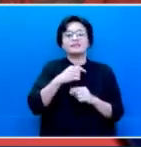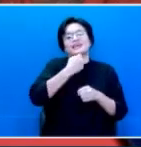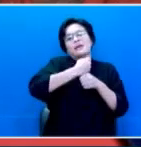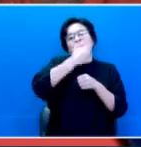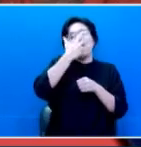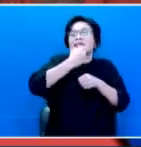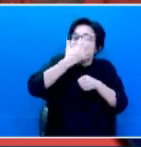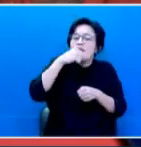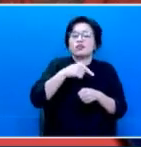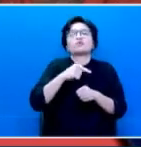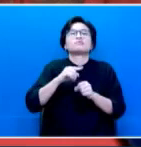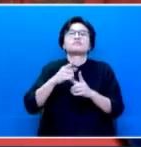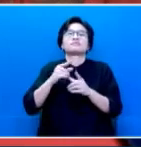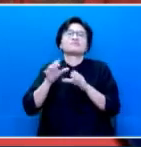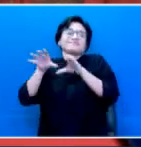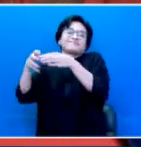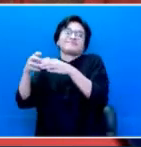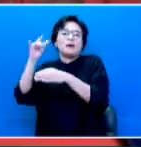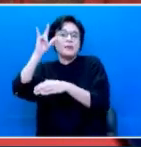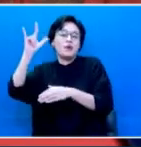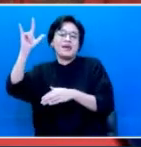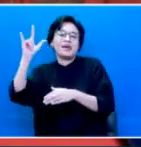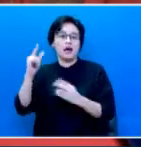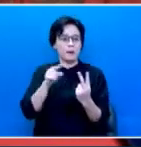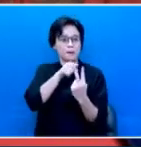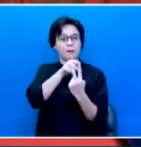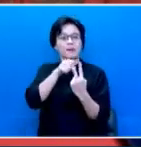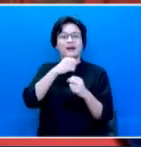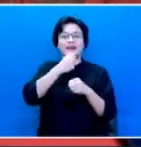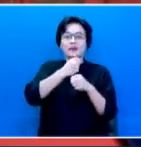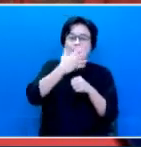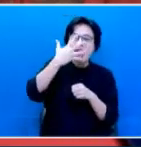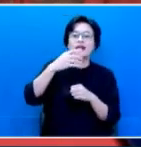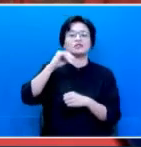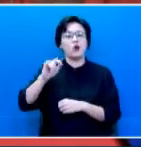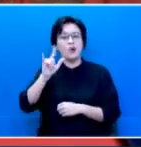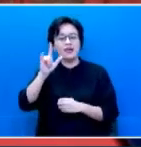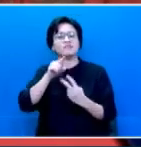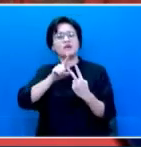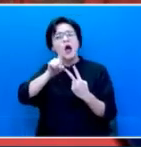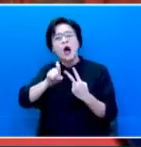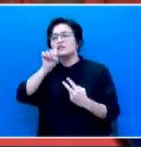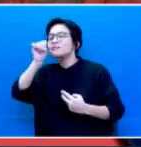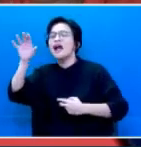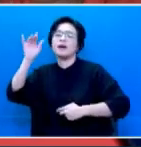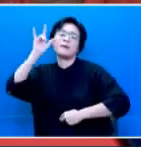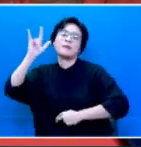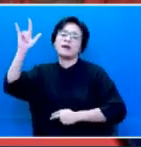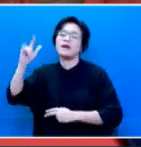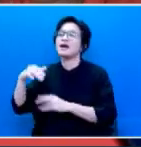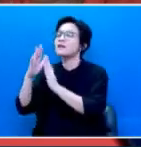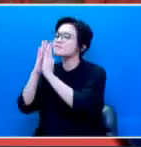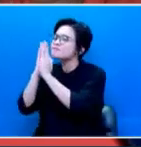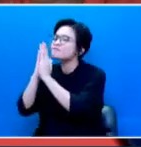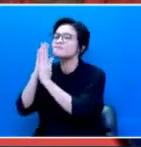PDIP harusnya secara gentembr Jokowi menyatakan ke PDIP mohon Maf IP saya